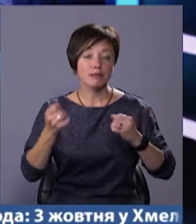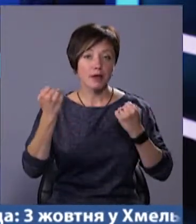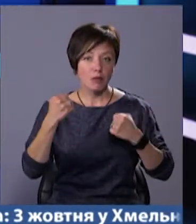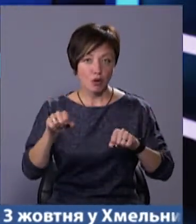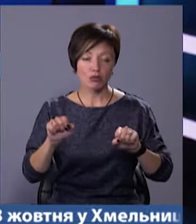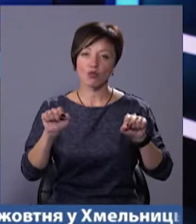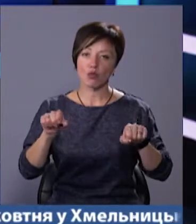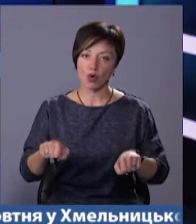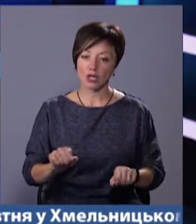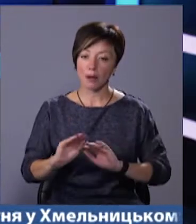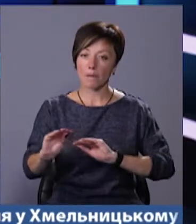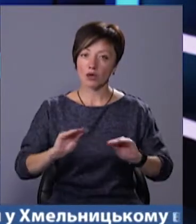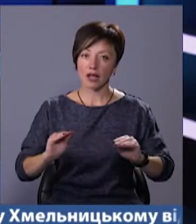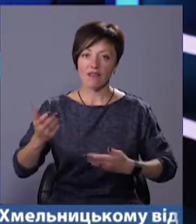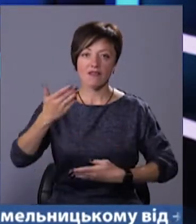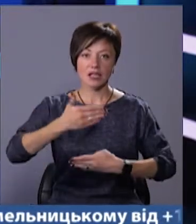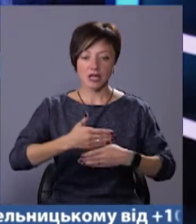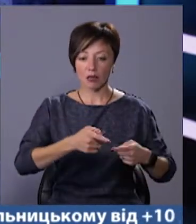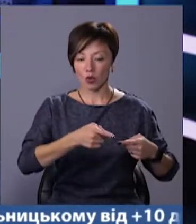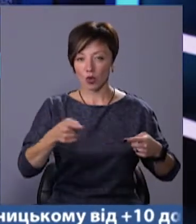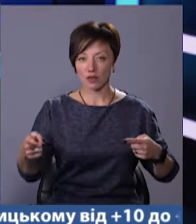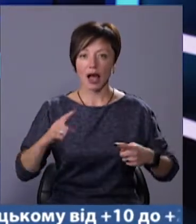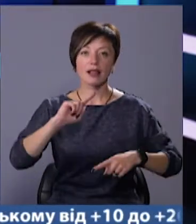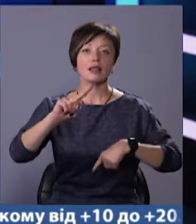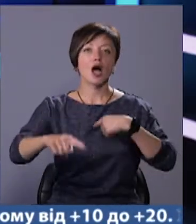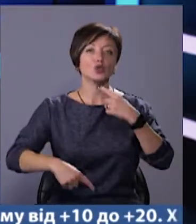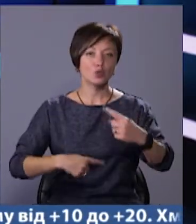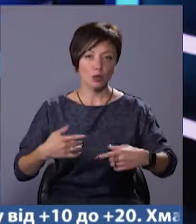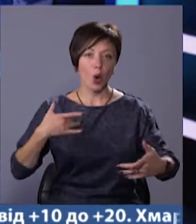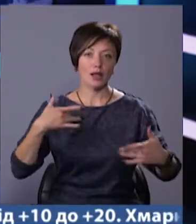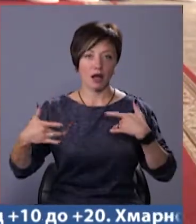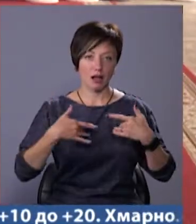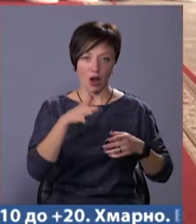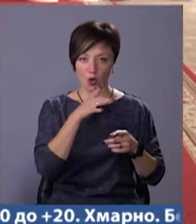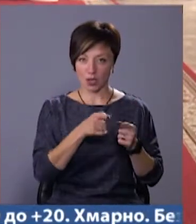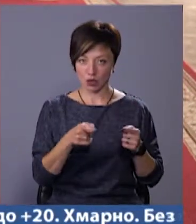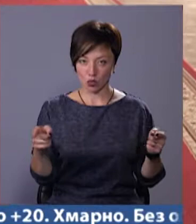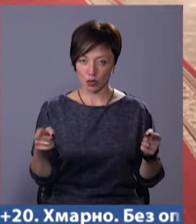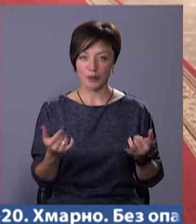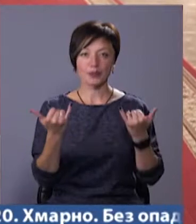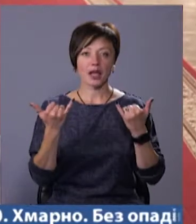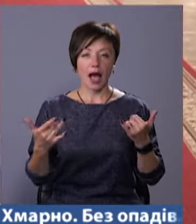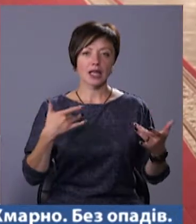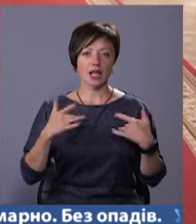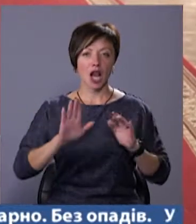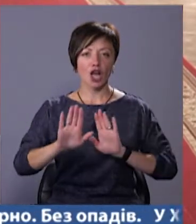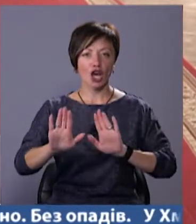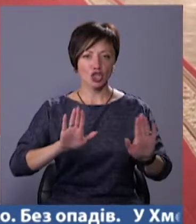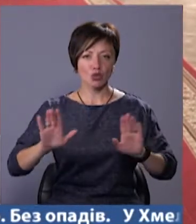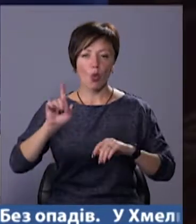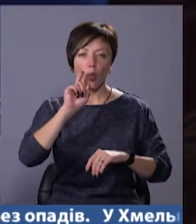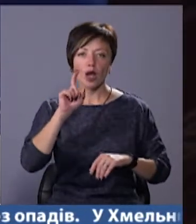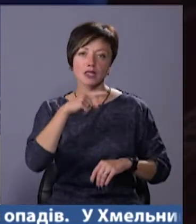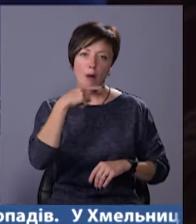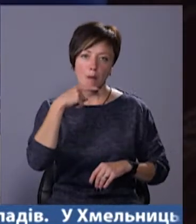зможе поставити свою виставу упродовж наступного театрального сезону. Сучасна театральна режисура української молоді,